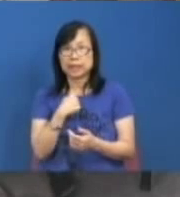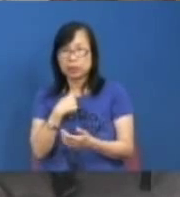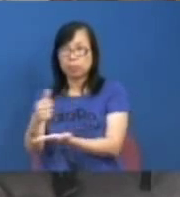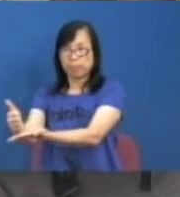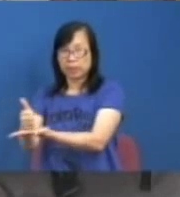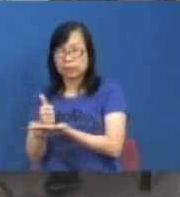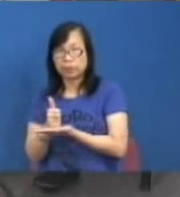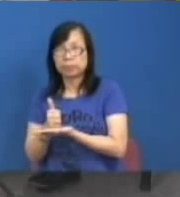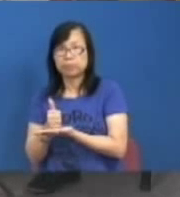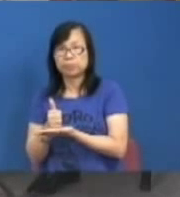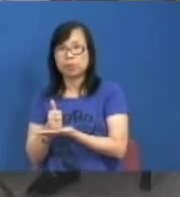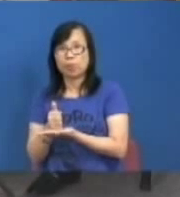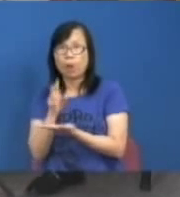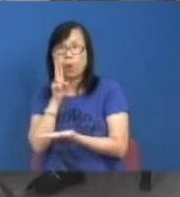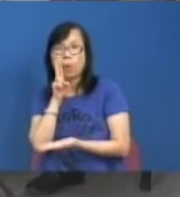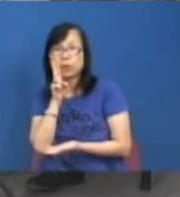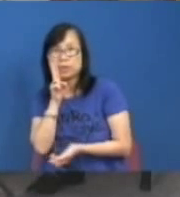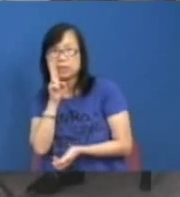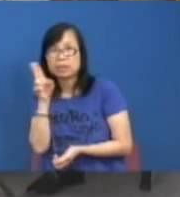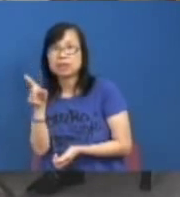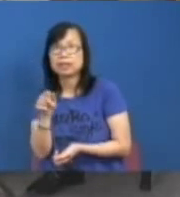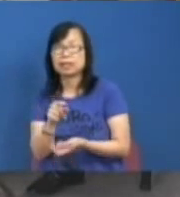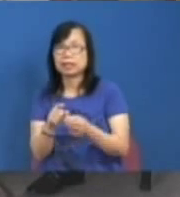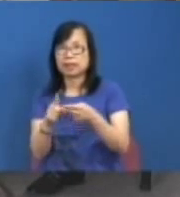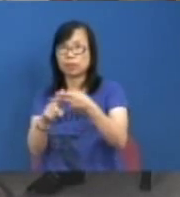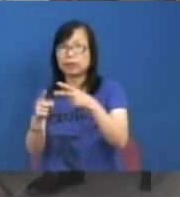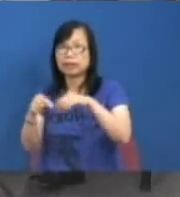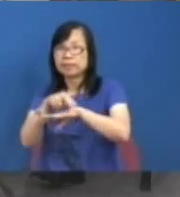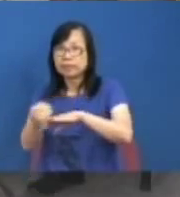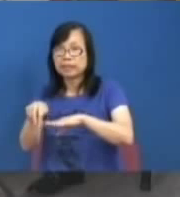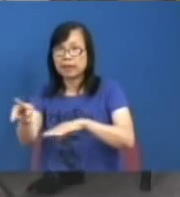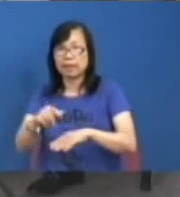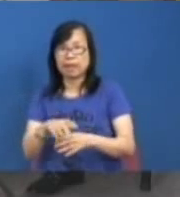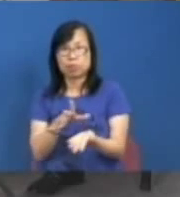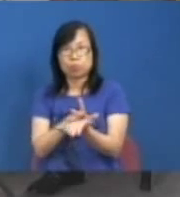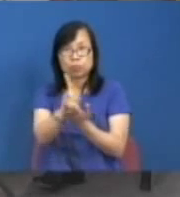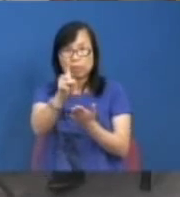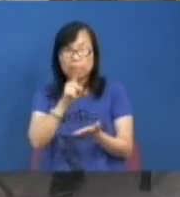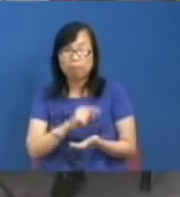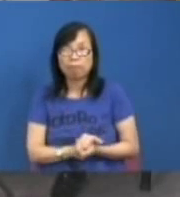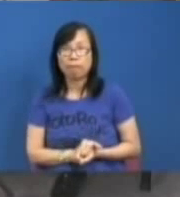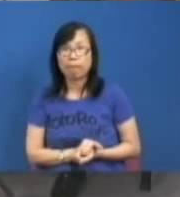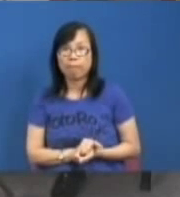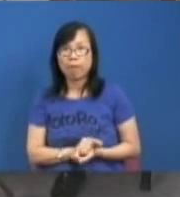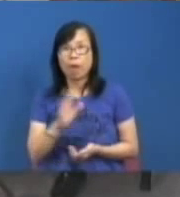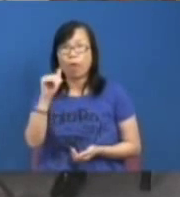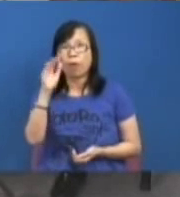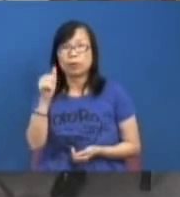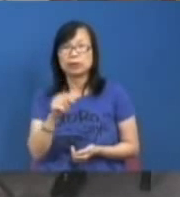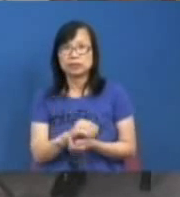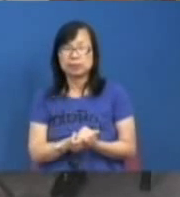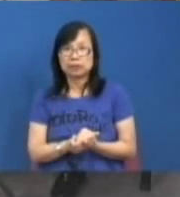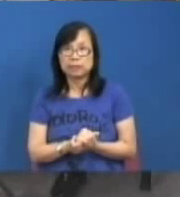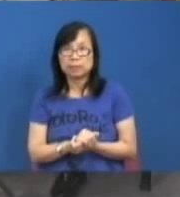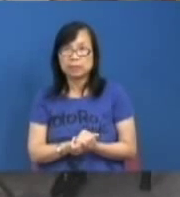用，即係譬如話，好似林工程師你咁，你係佢冇專家嘅，咁你即係可以 qualify